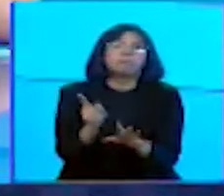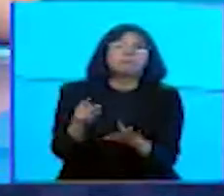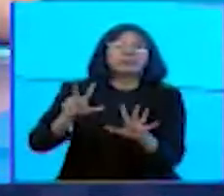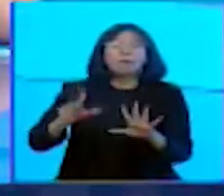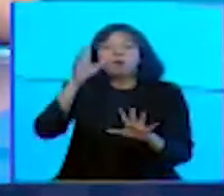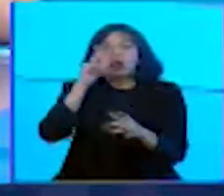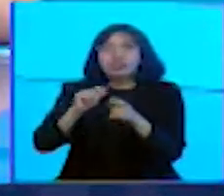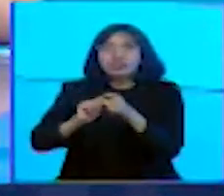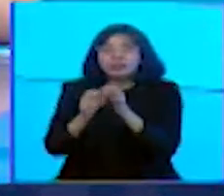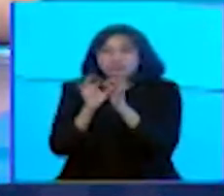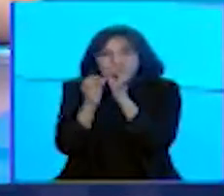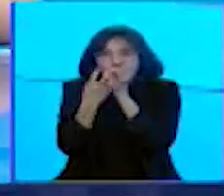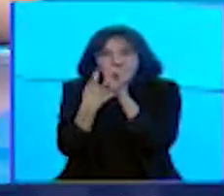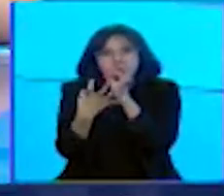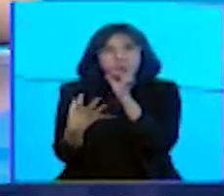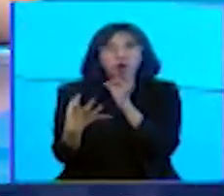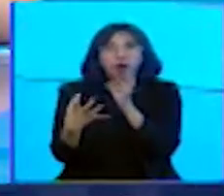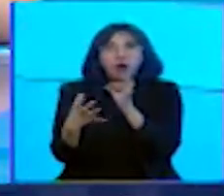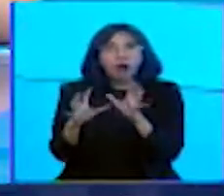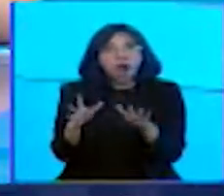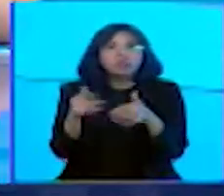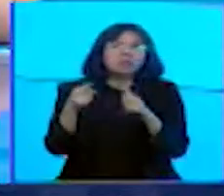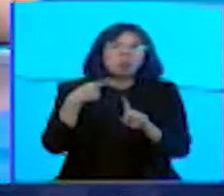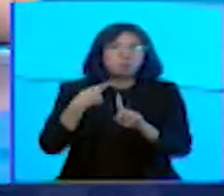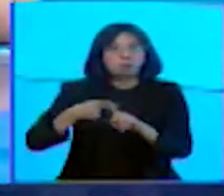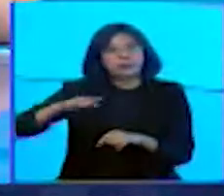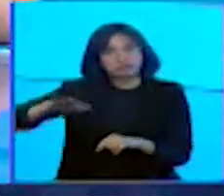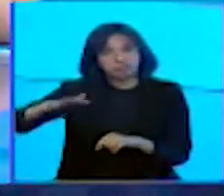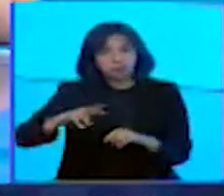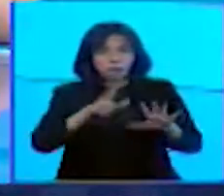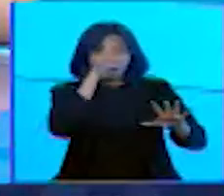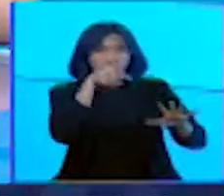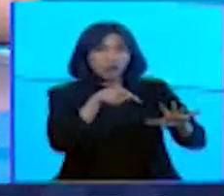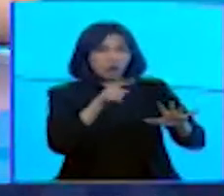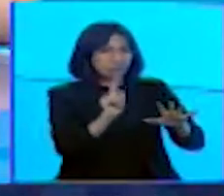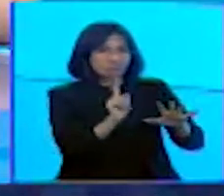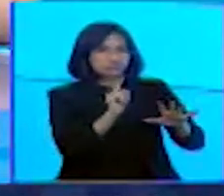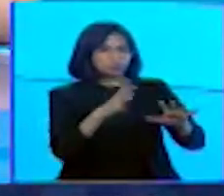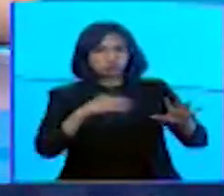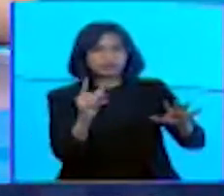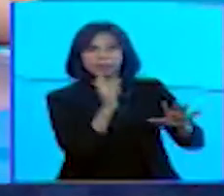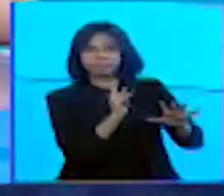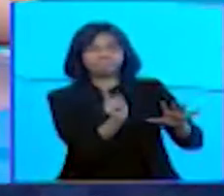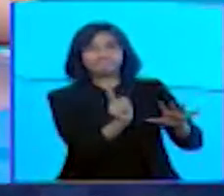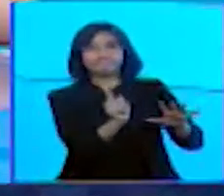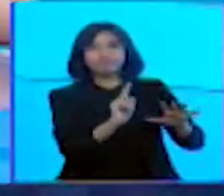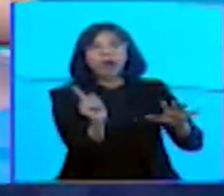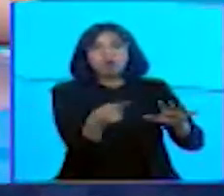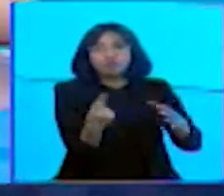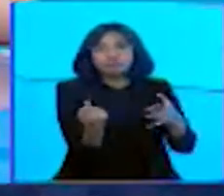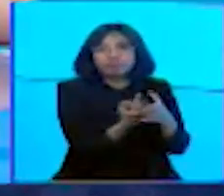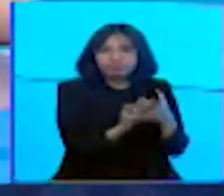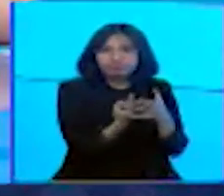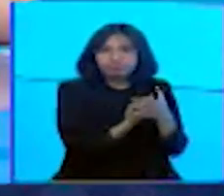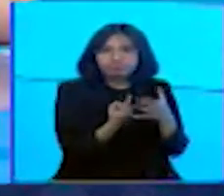reaktif COVID-19. Kedelapan calon pemudik yang terpapar COVID-19 diminta untuk kembali ke rumah dan menjalani tes PCR serta